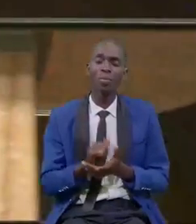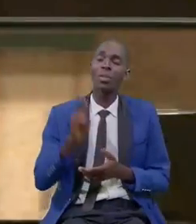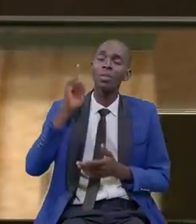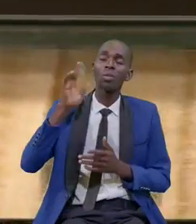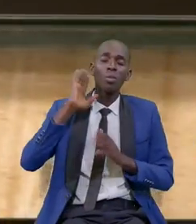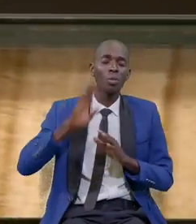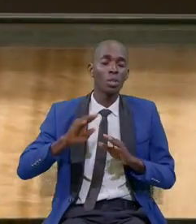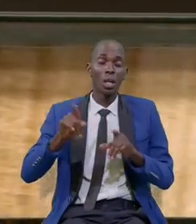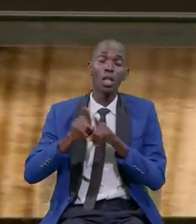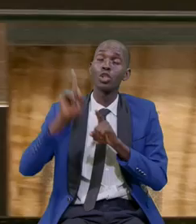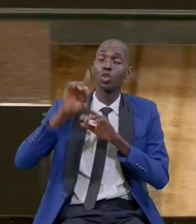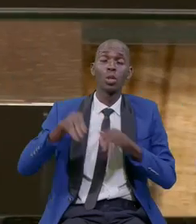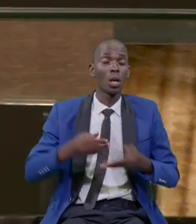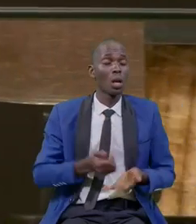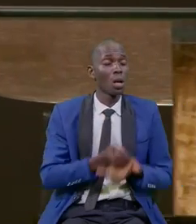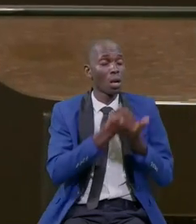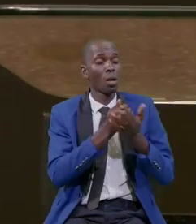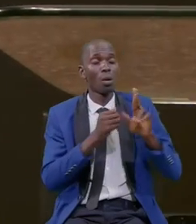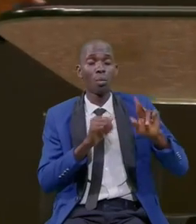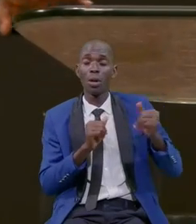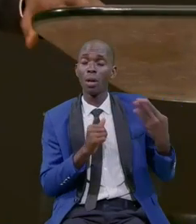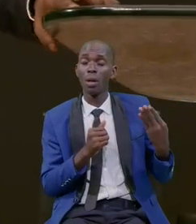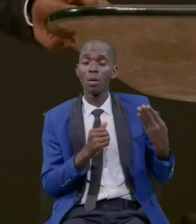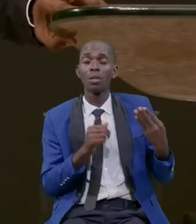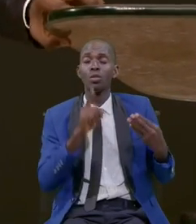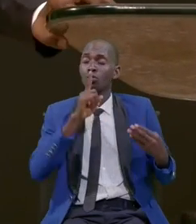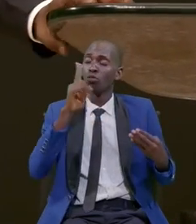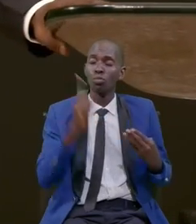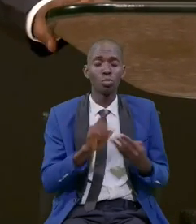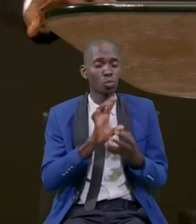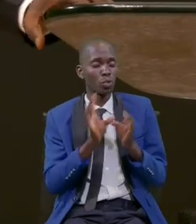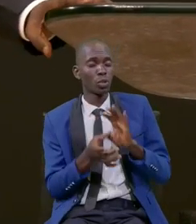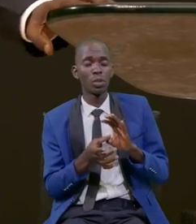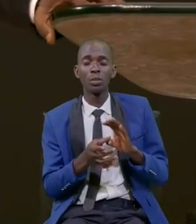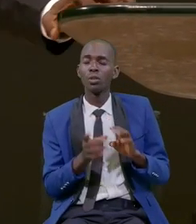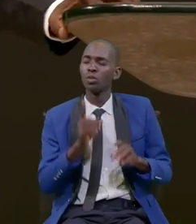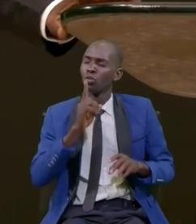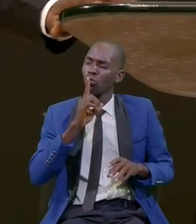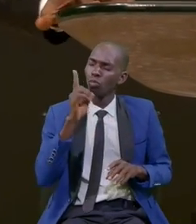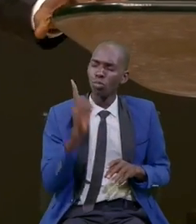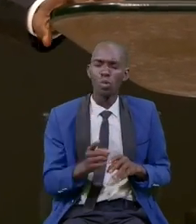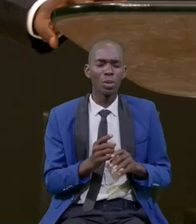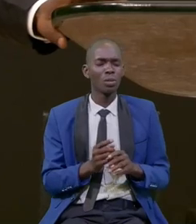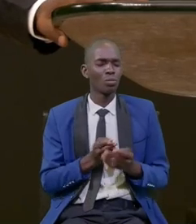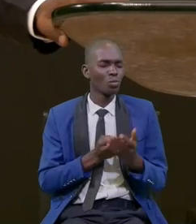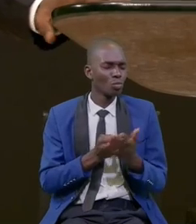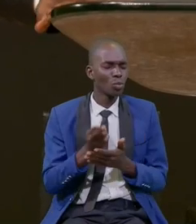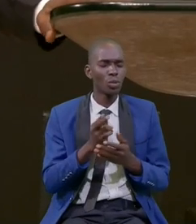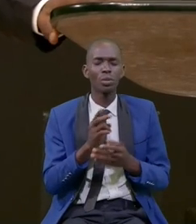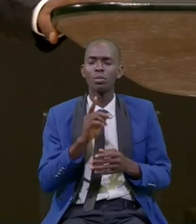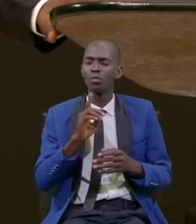Comme tu as accordé à Rahab par la conversion authentique,